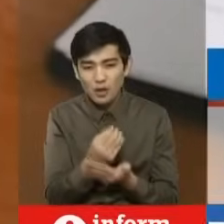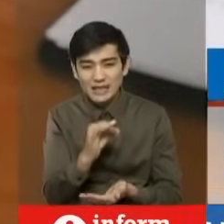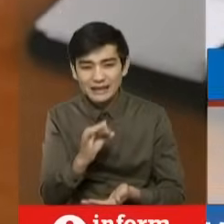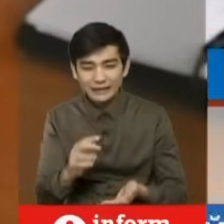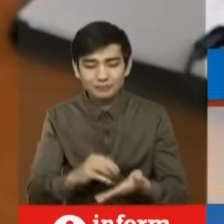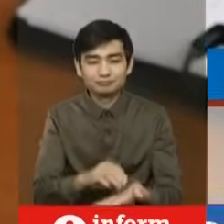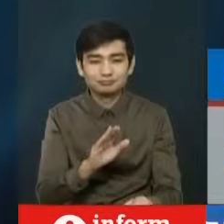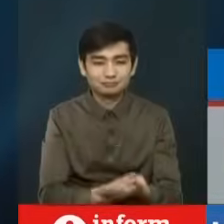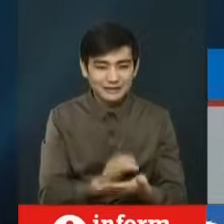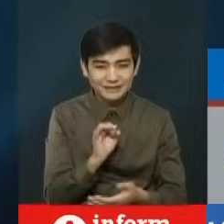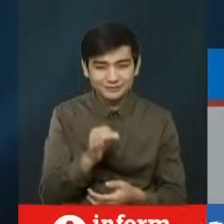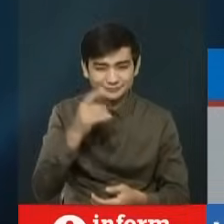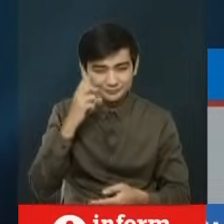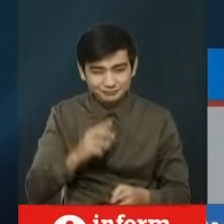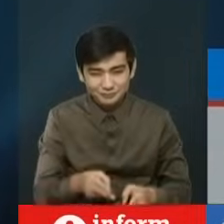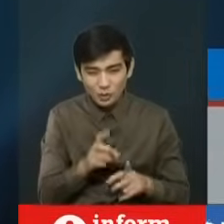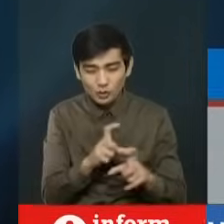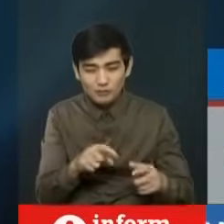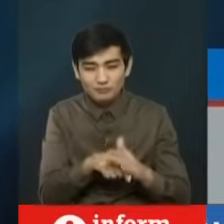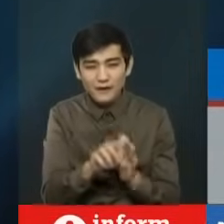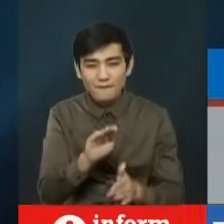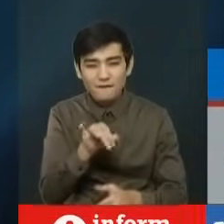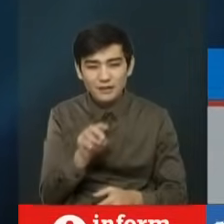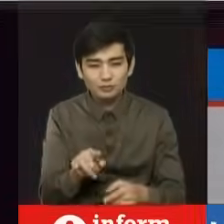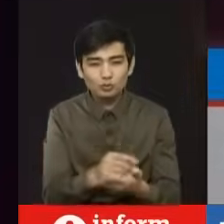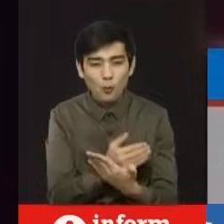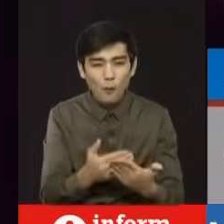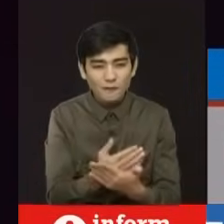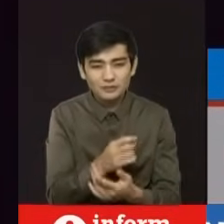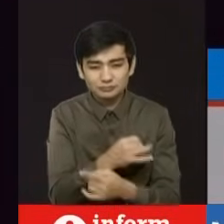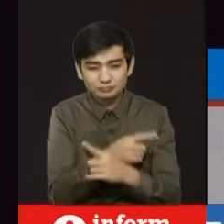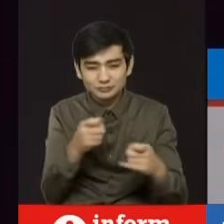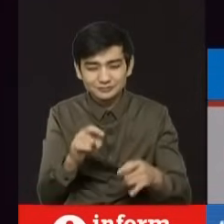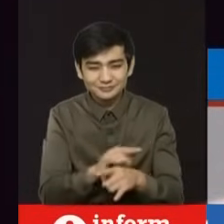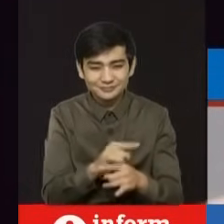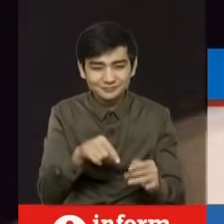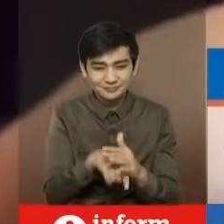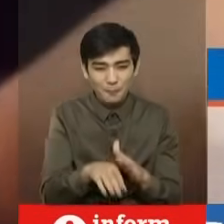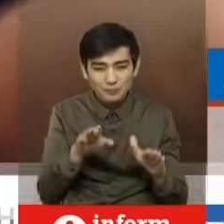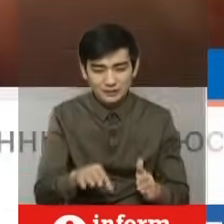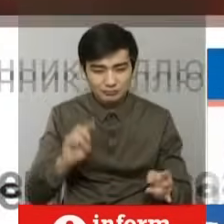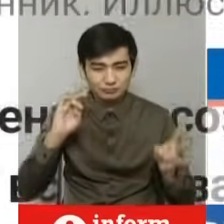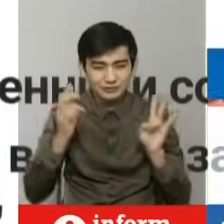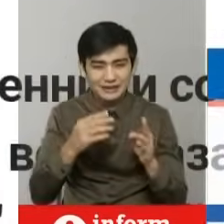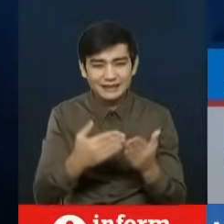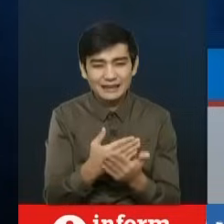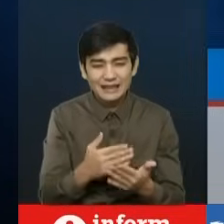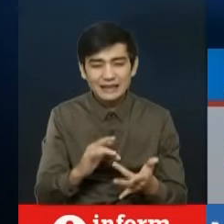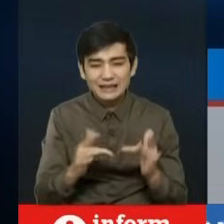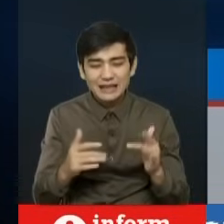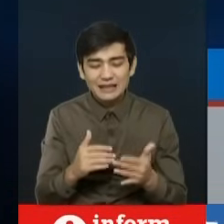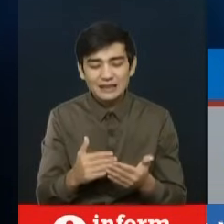злоумышленники даже создали фейковую новость которая была опубликована на поддельной странице одного из популярных интернет-порталом